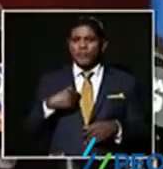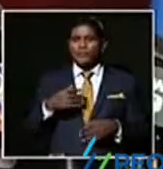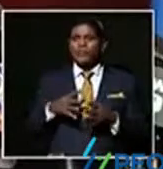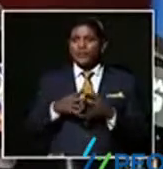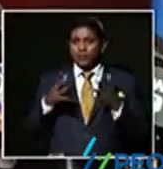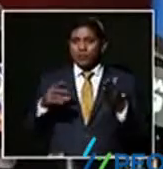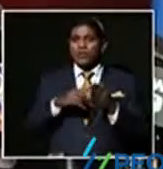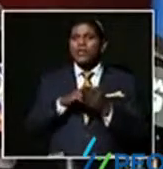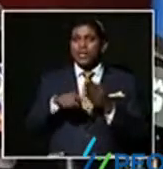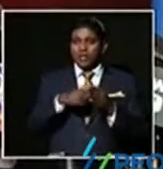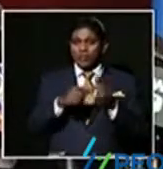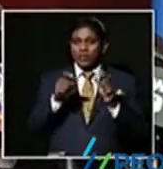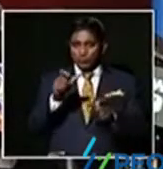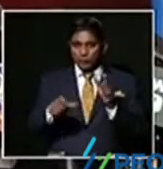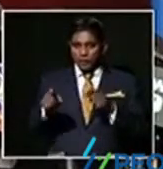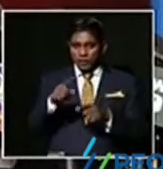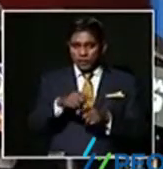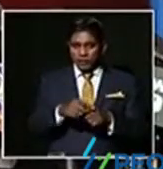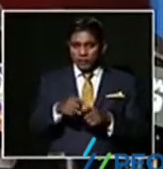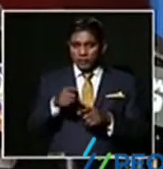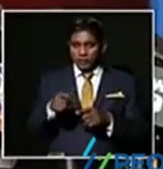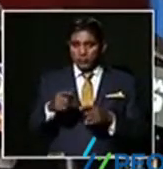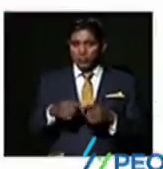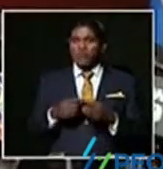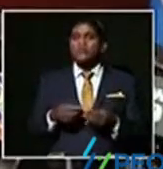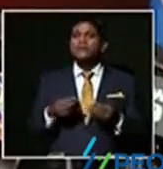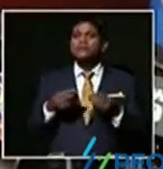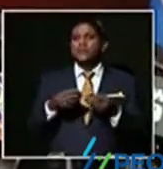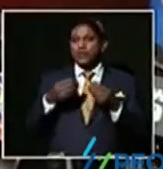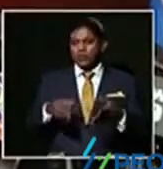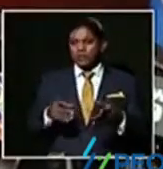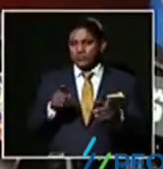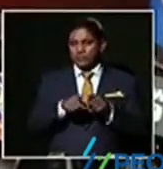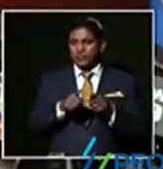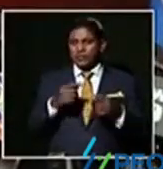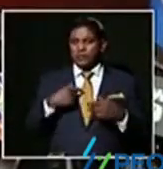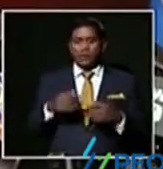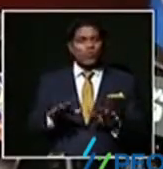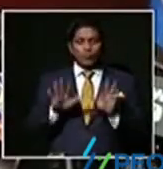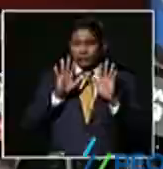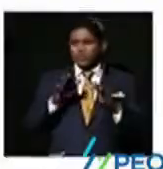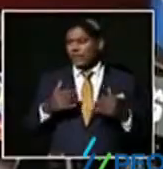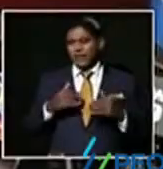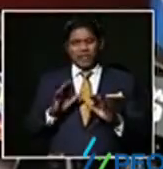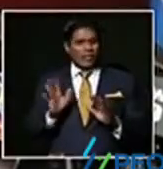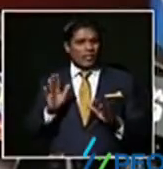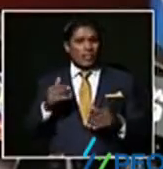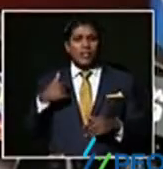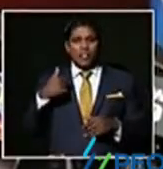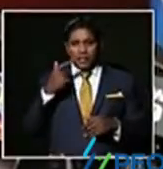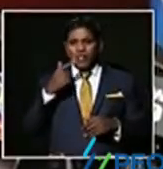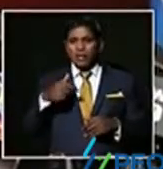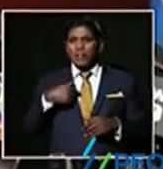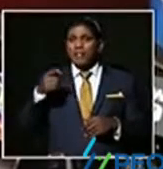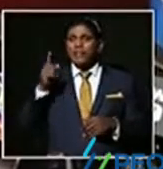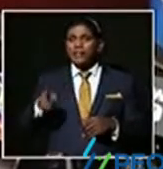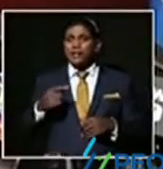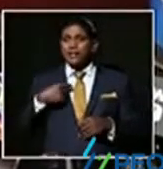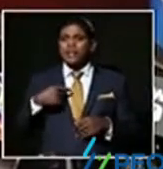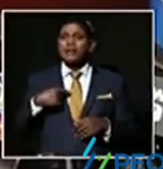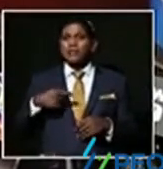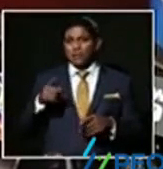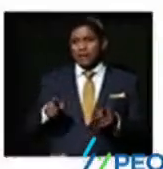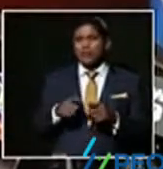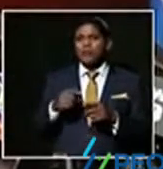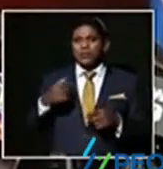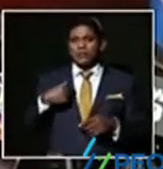ලාංකික මහජනතාවට අත්තුණු පරාජයක් කියලා මම හිතන්නේ. සර්ප්‍රයිස් වෙන කාරණයක් නෙවෙයි. මොකද මේ තීරණය මේ වගේ එනවා කියන එක මම මුල